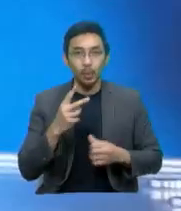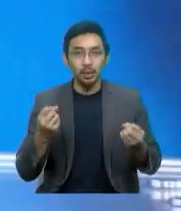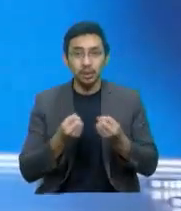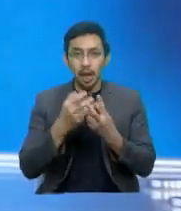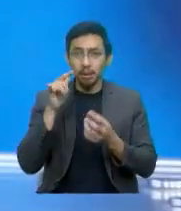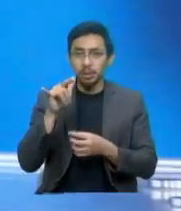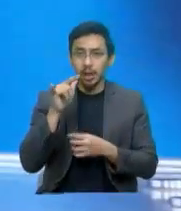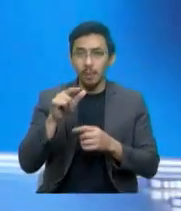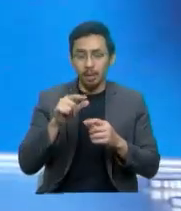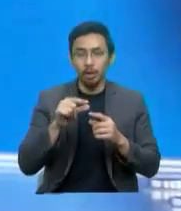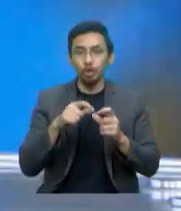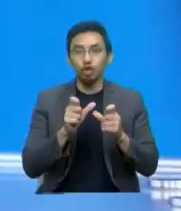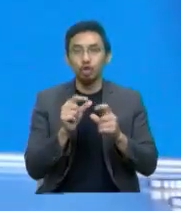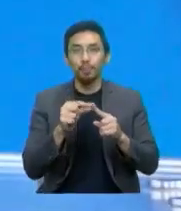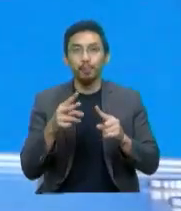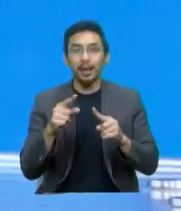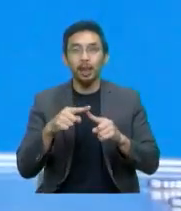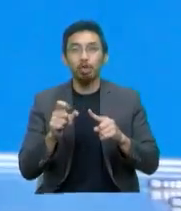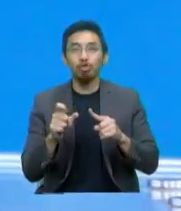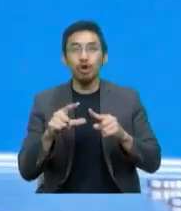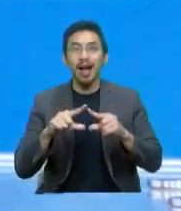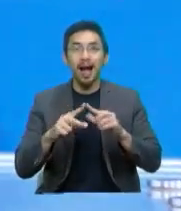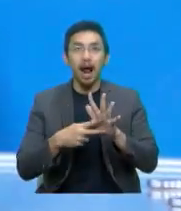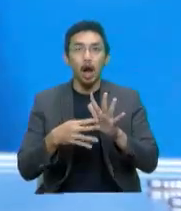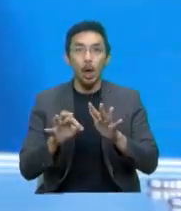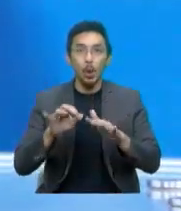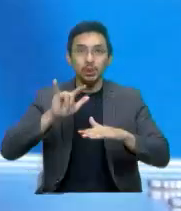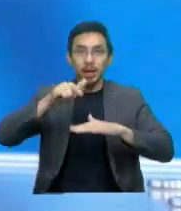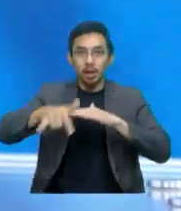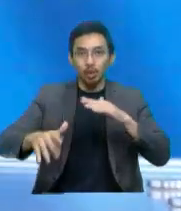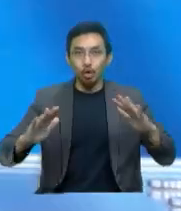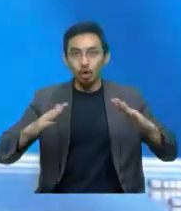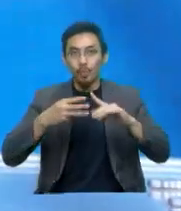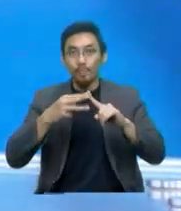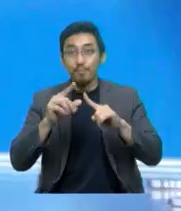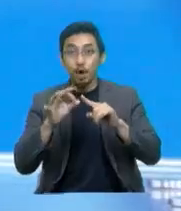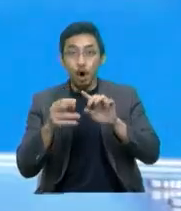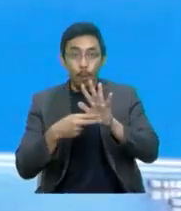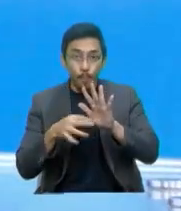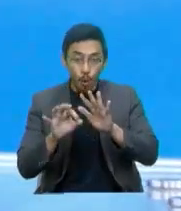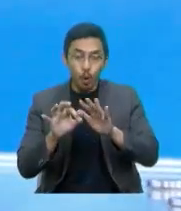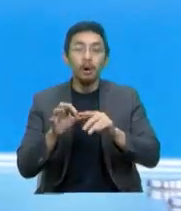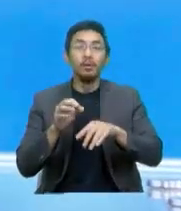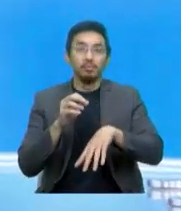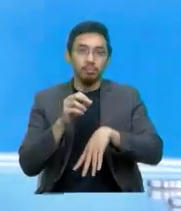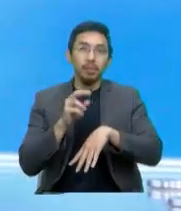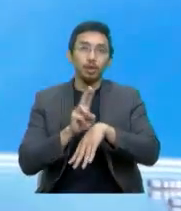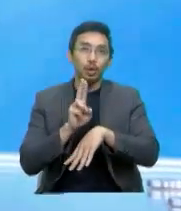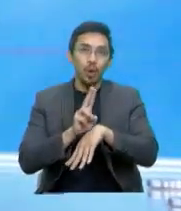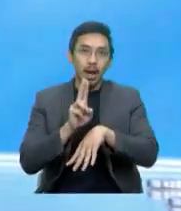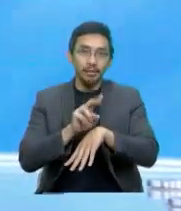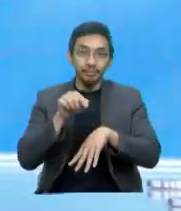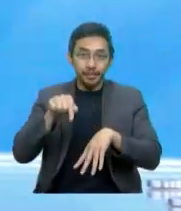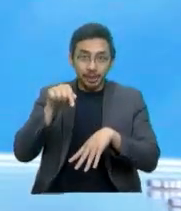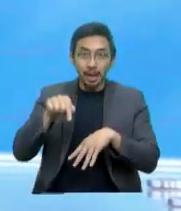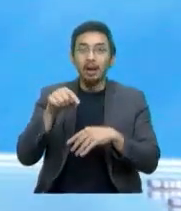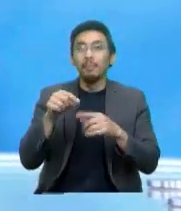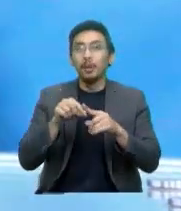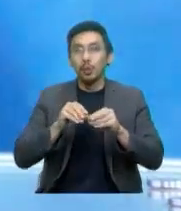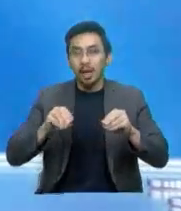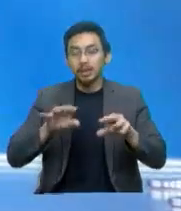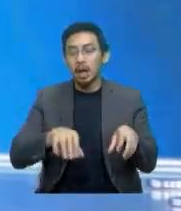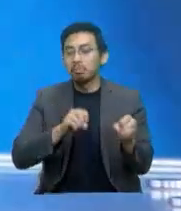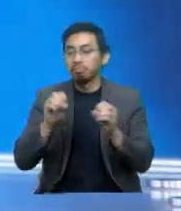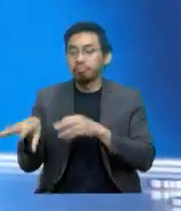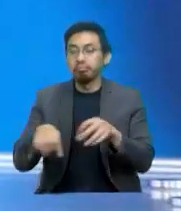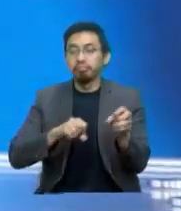Hari kedua kecelakaan dua pesawat Super Tucano yang jatuh di lereng Bromo, Kabupaten Pasuruan, Jawa Timur, petugas masih belum mengevakuasi puing pesawat.